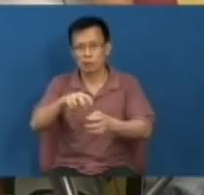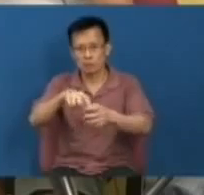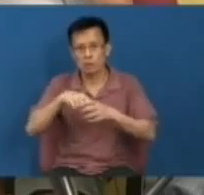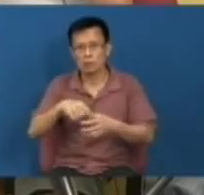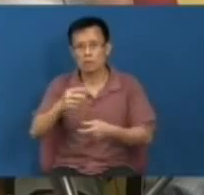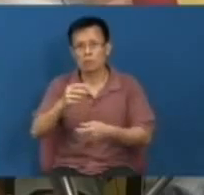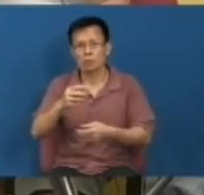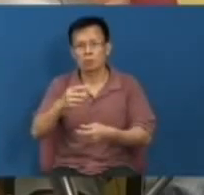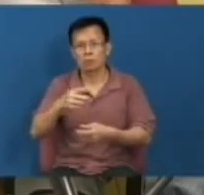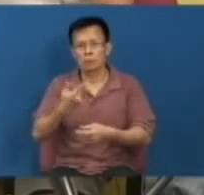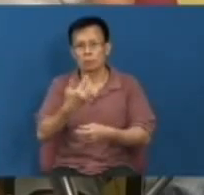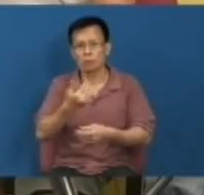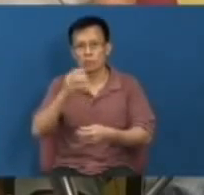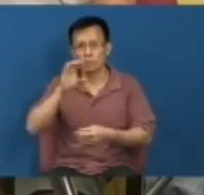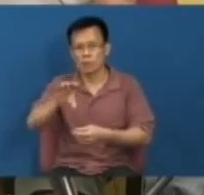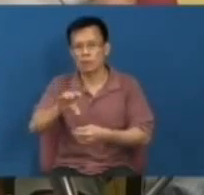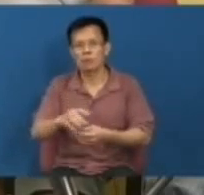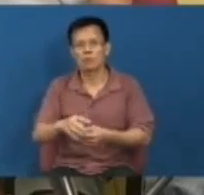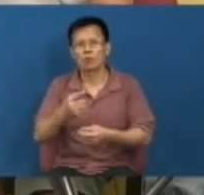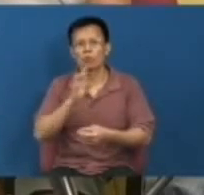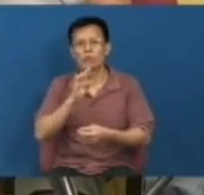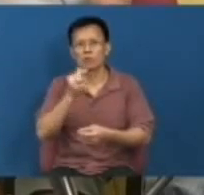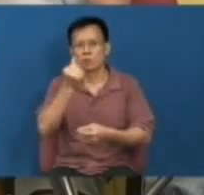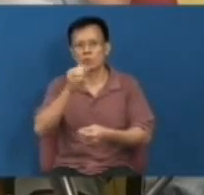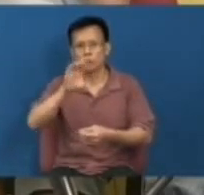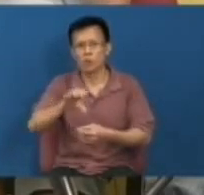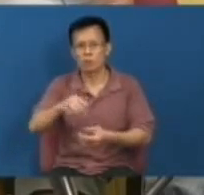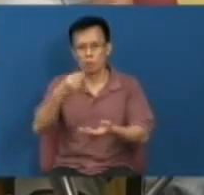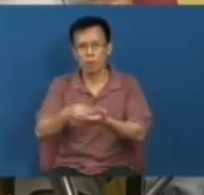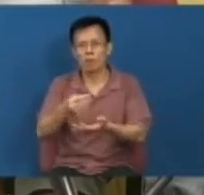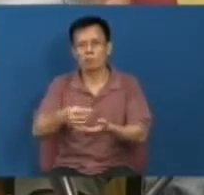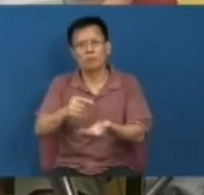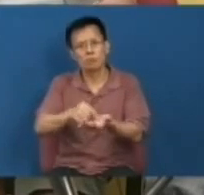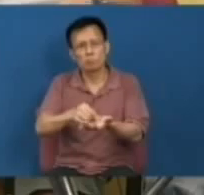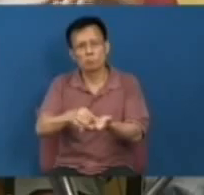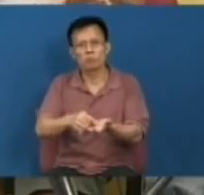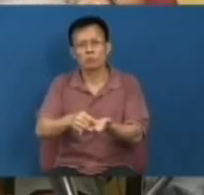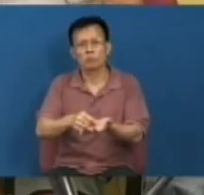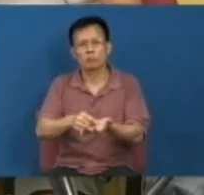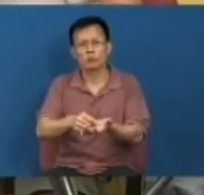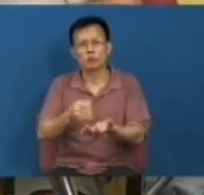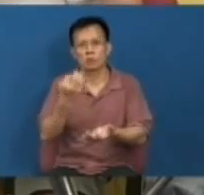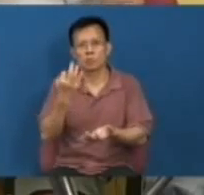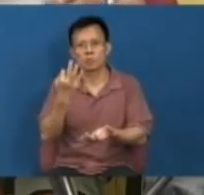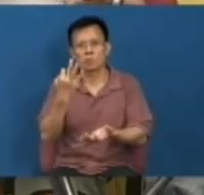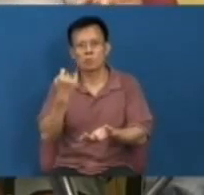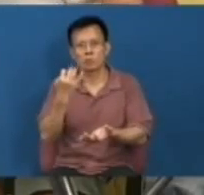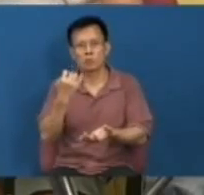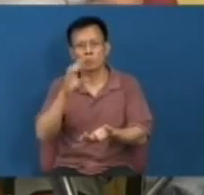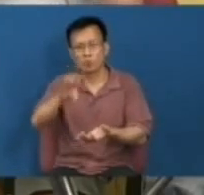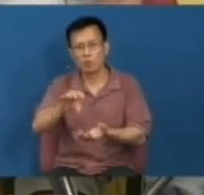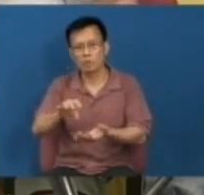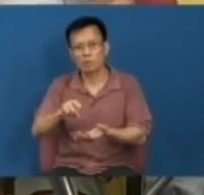佢用，譬如佢用十億買翻嚟，買咗我哋個地盤，佢就用三十億去賣俾發展